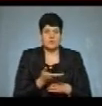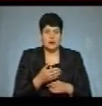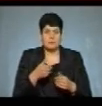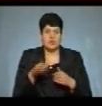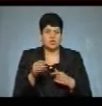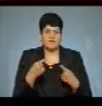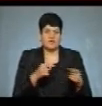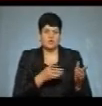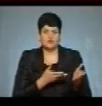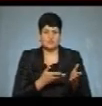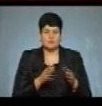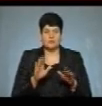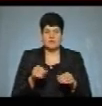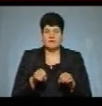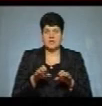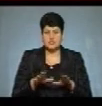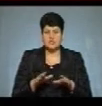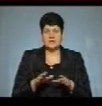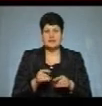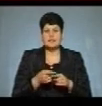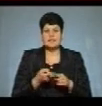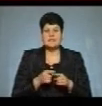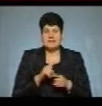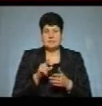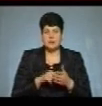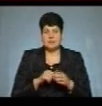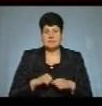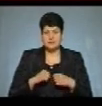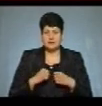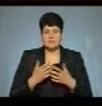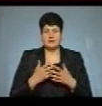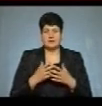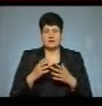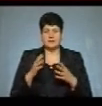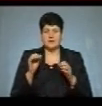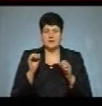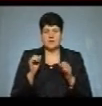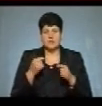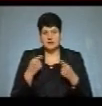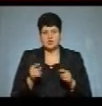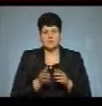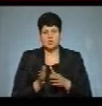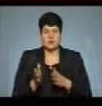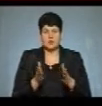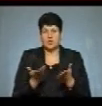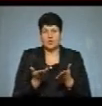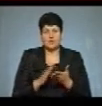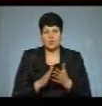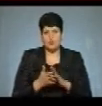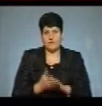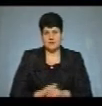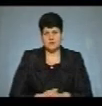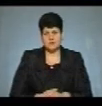в іншу. Будемо вирішувати, старатися це питання якимись можливими мирними шляхами, от, щоб якось домовитися.